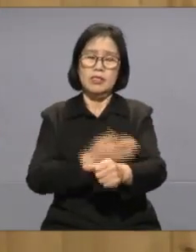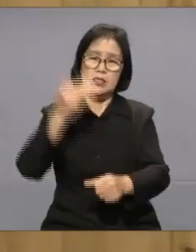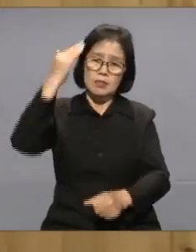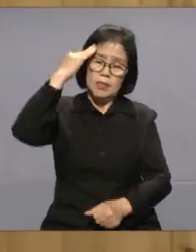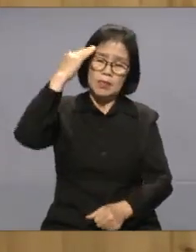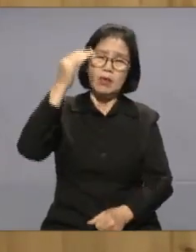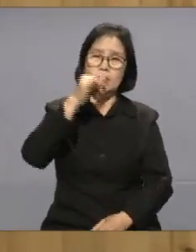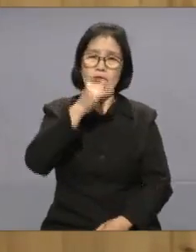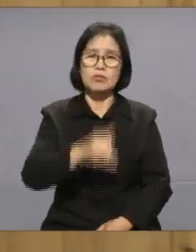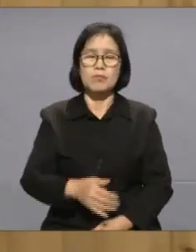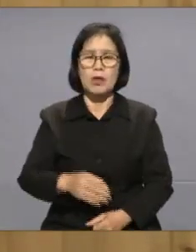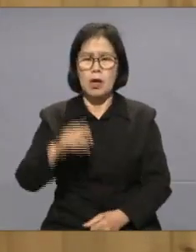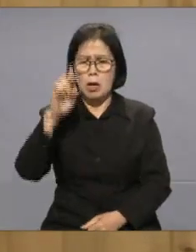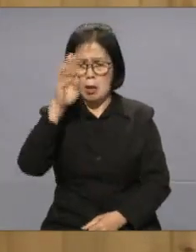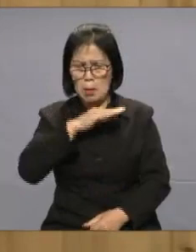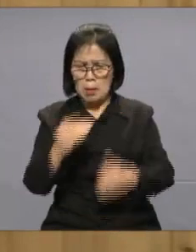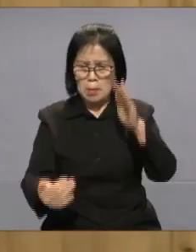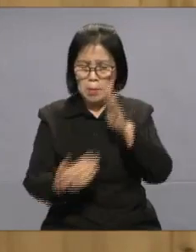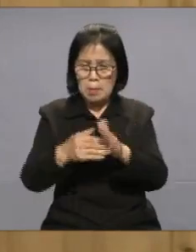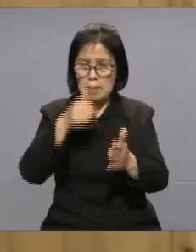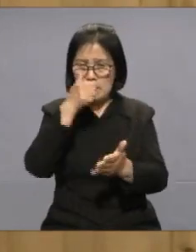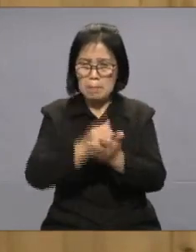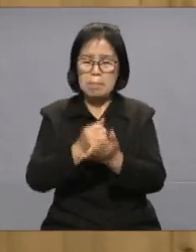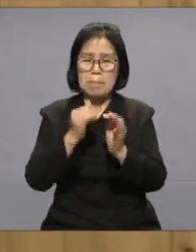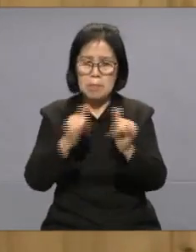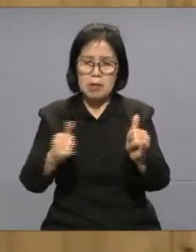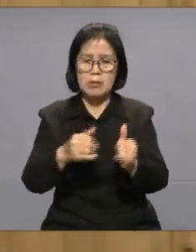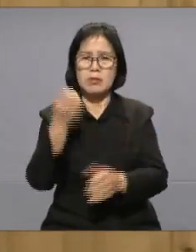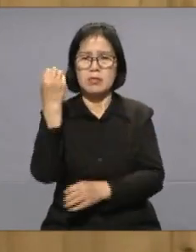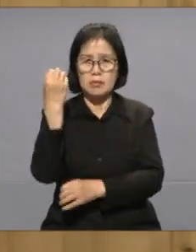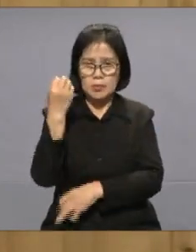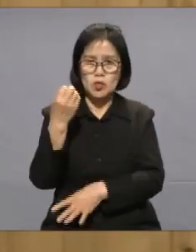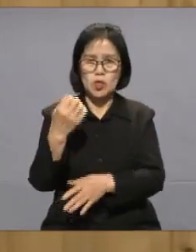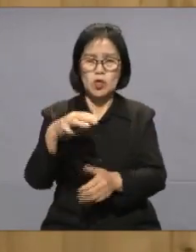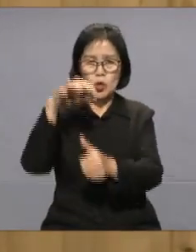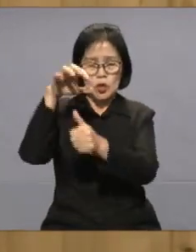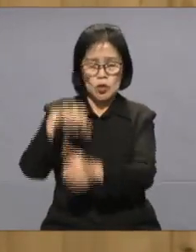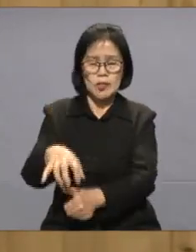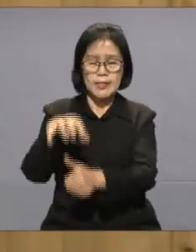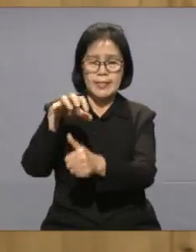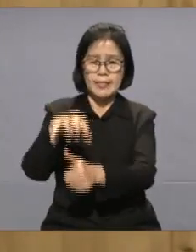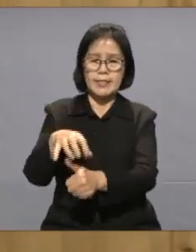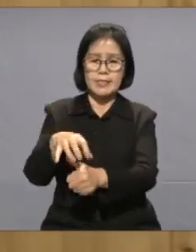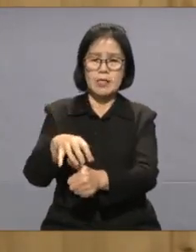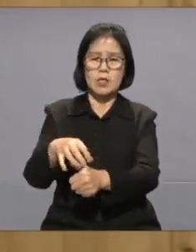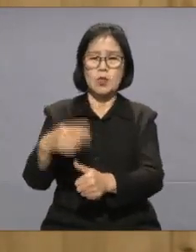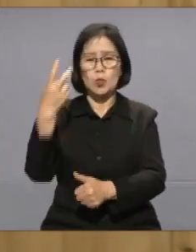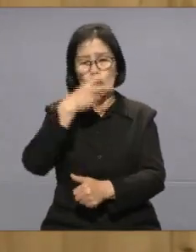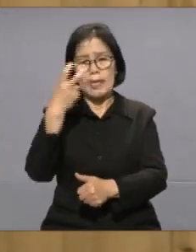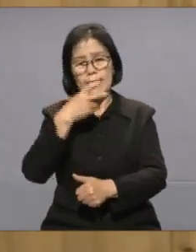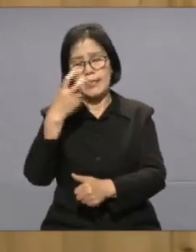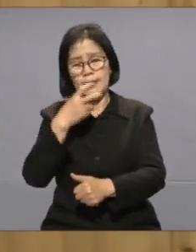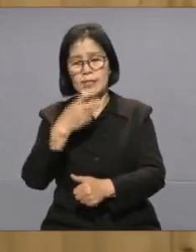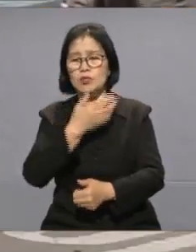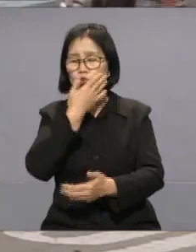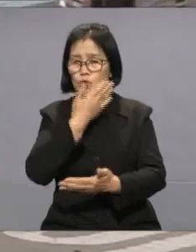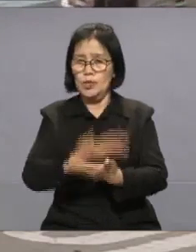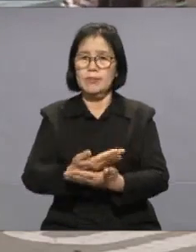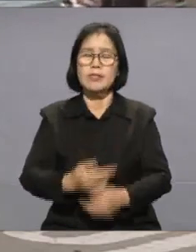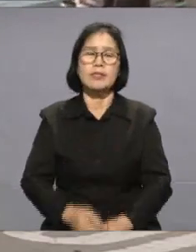있어요. 흉악범들은 조금 근본적으로 격리해서 관리하는 것이